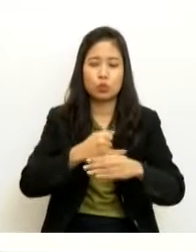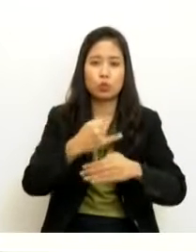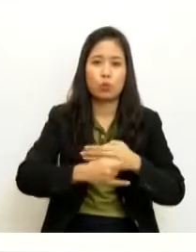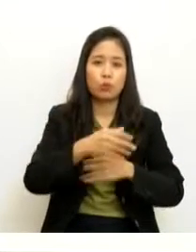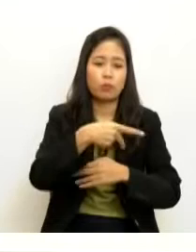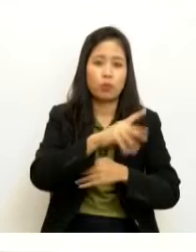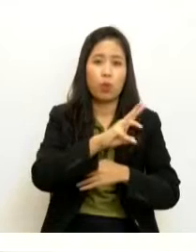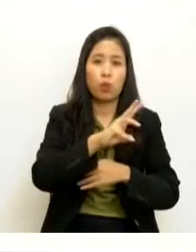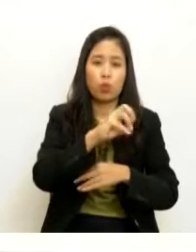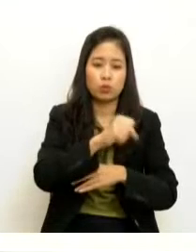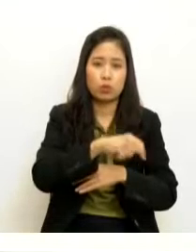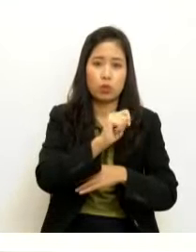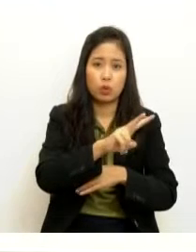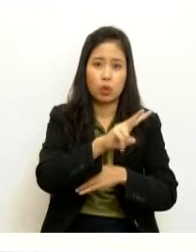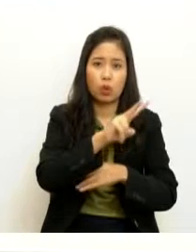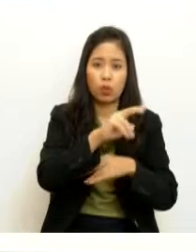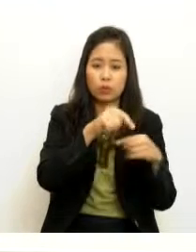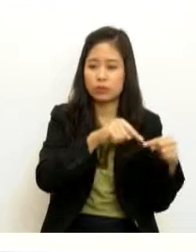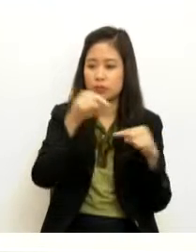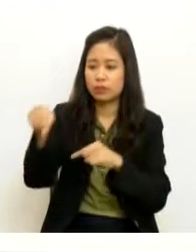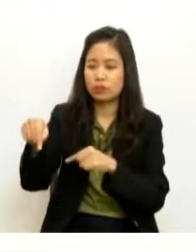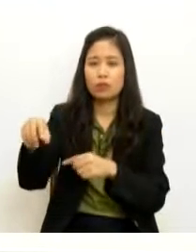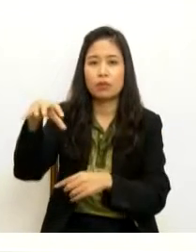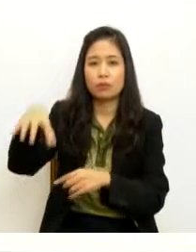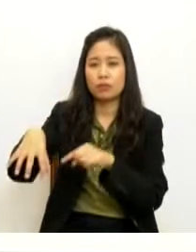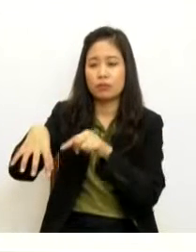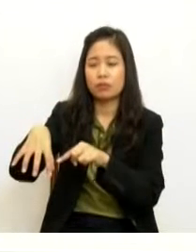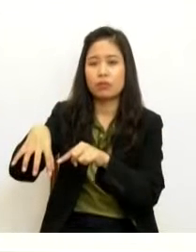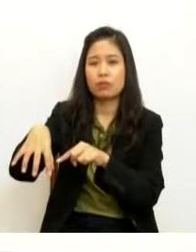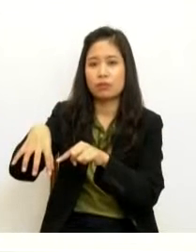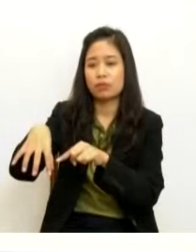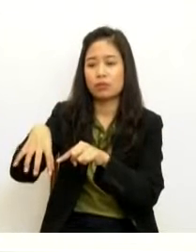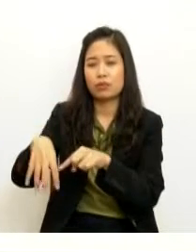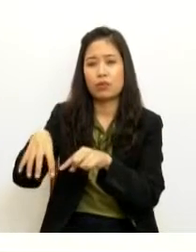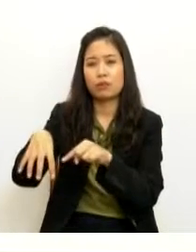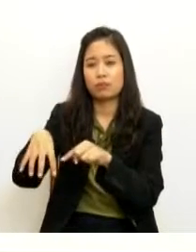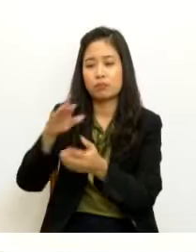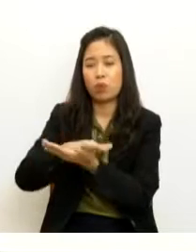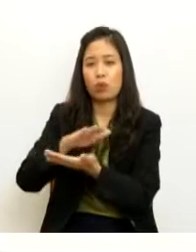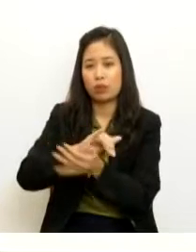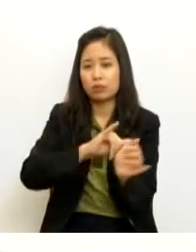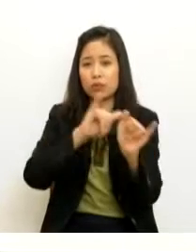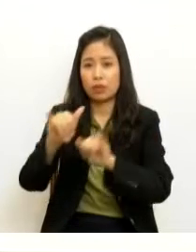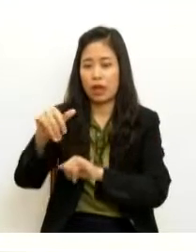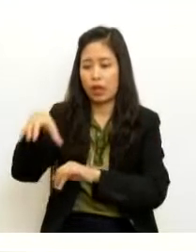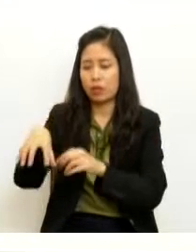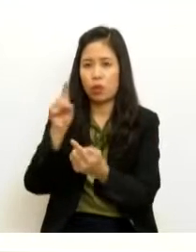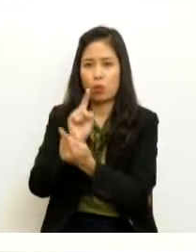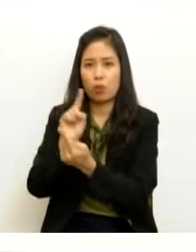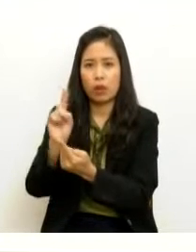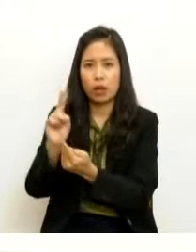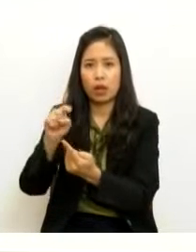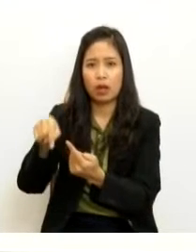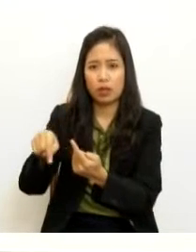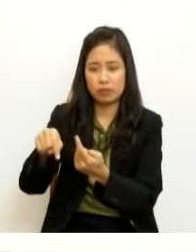ช.ไปยังกรมสามัญกรมสามัญในตอนนั้นก็จะพบว่าสามารถรับเ